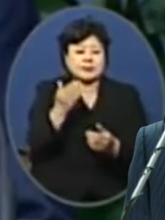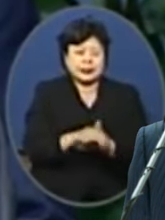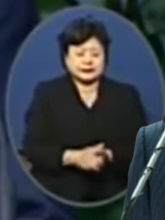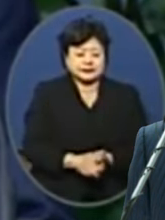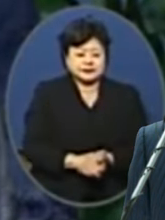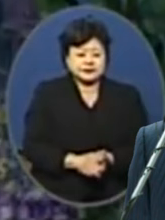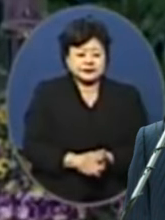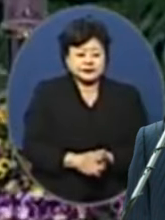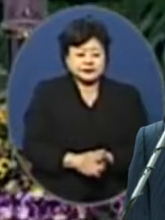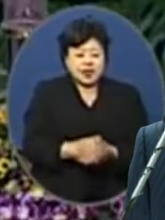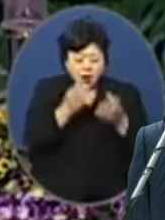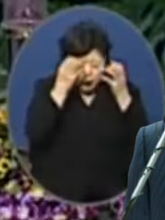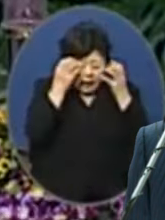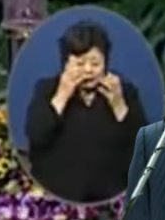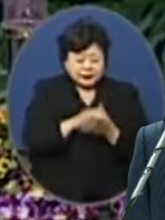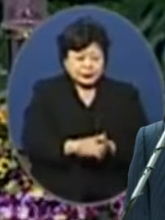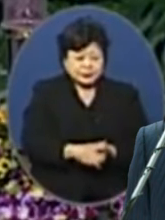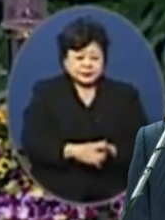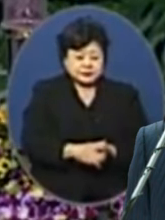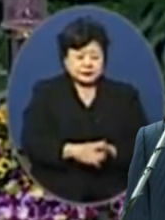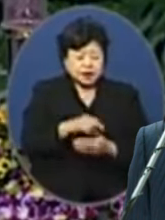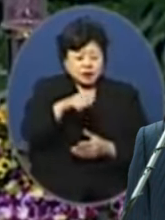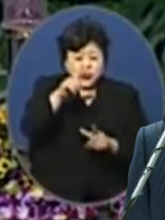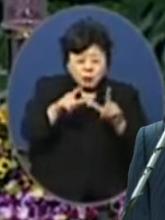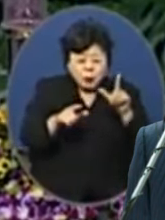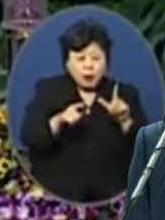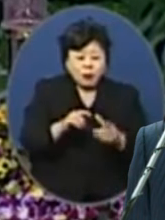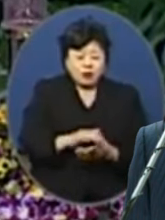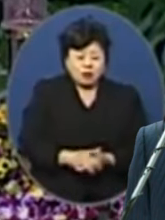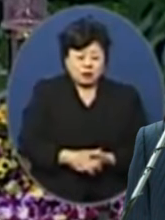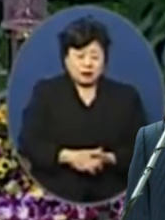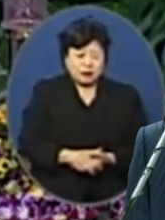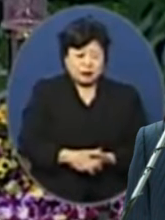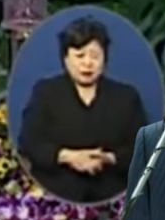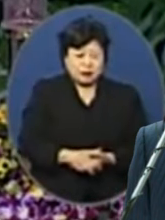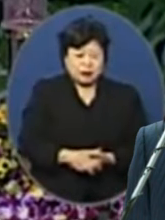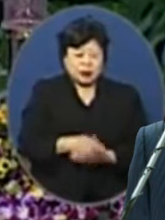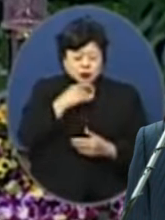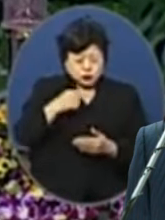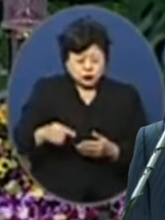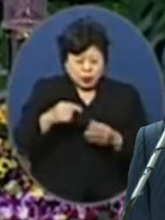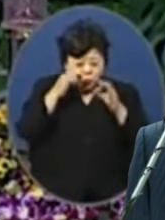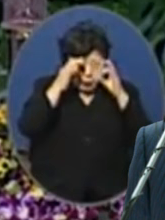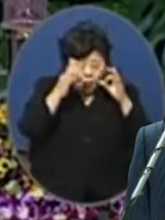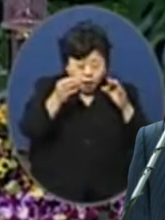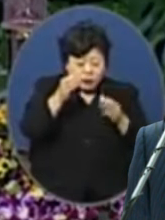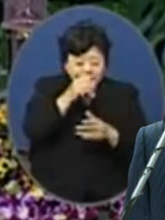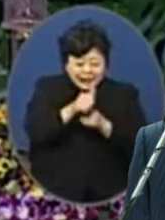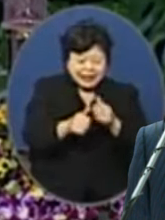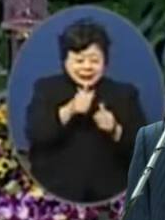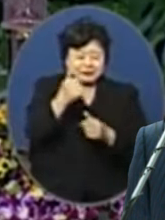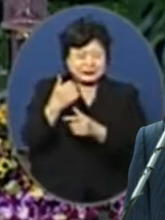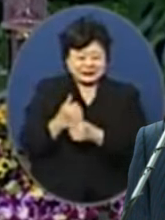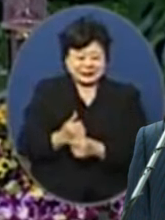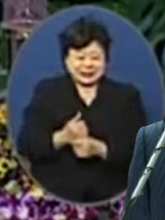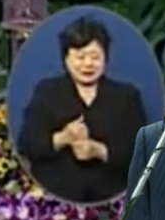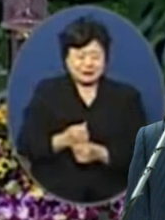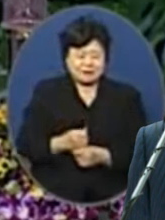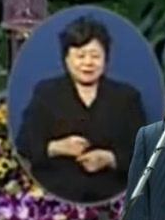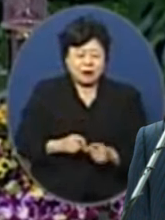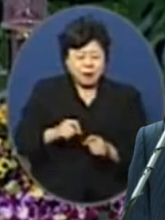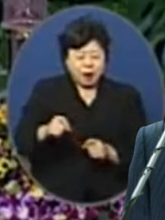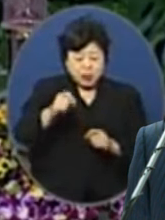것입니다 고난이 곁으로 볼 때는 굉장한 손해를 가지 같지만 하나님을 의지하고